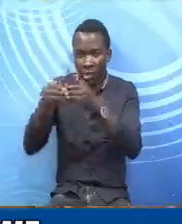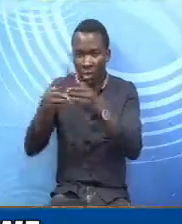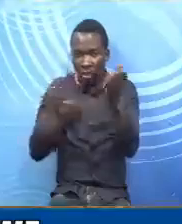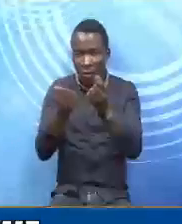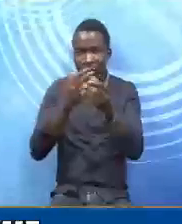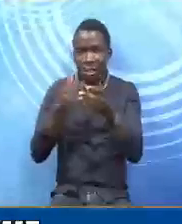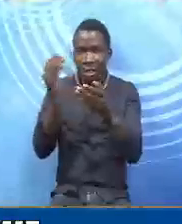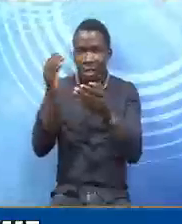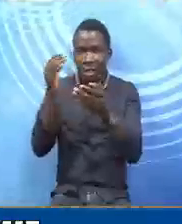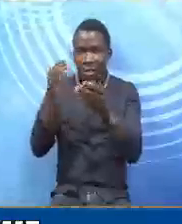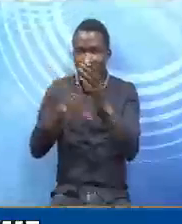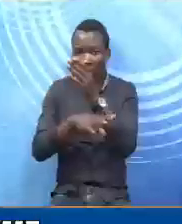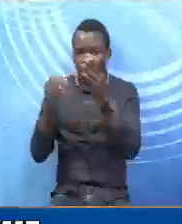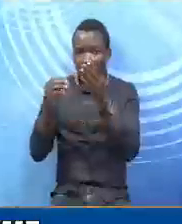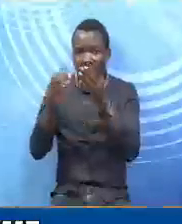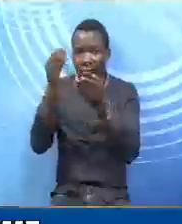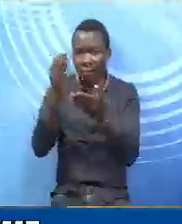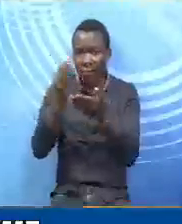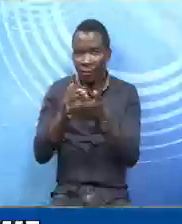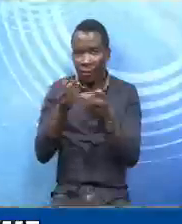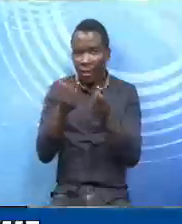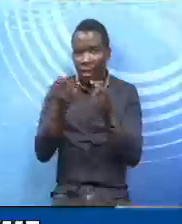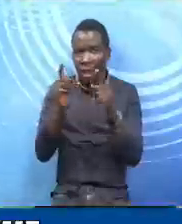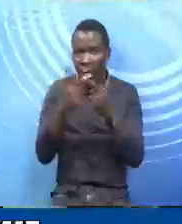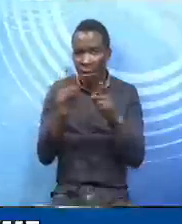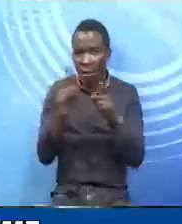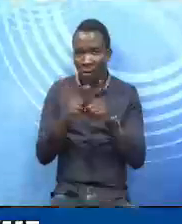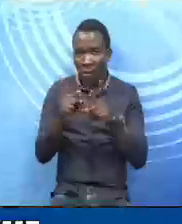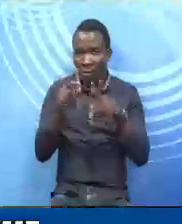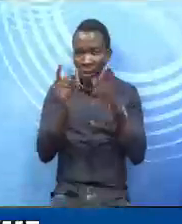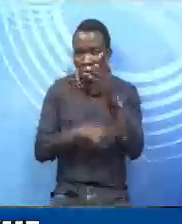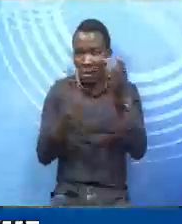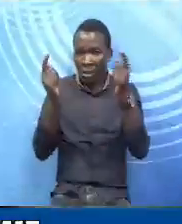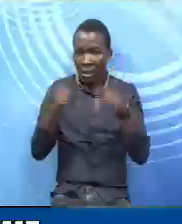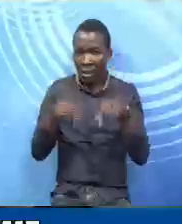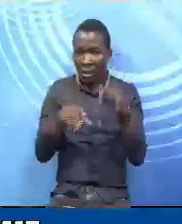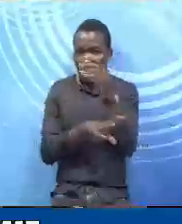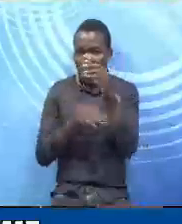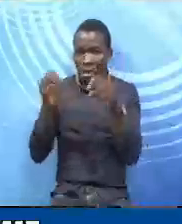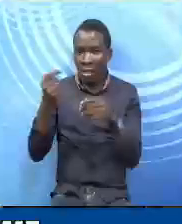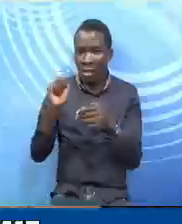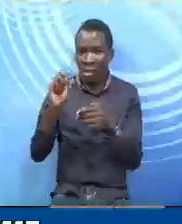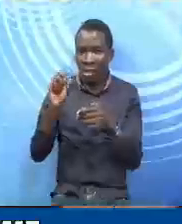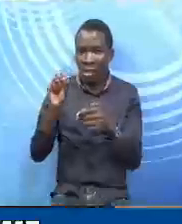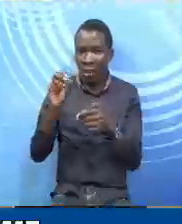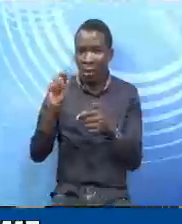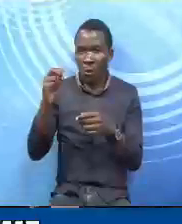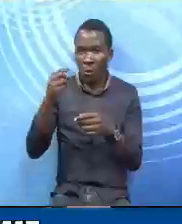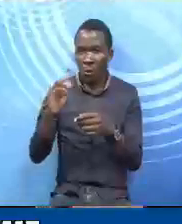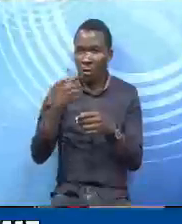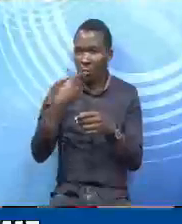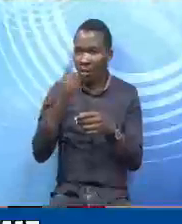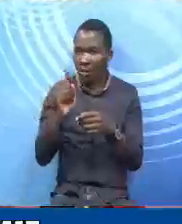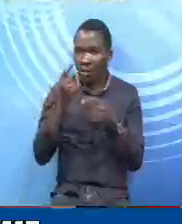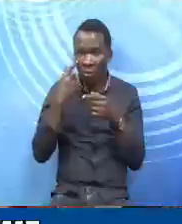Nubwo bivugwa ko yakubiswe aje kwiba ariko Gasongo we ntabwo ariko abibona kuko mu mbaraga nkeya yihanganye akavuga na BTN TV akavuga